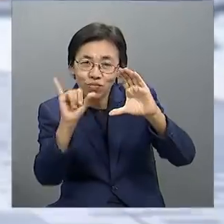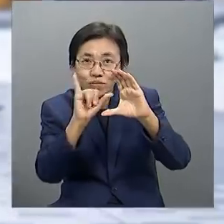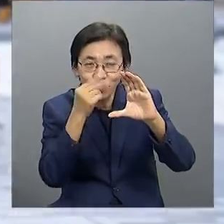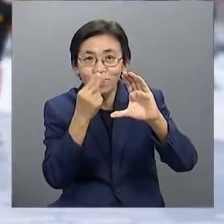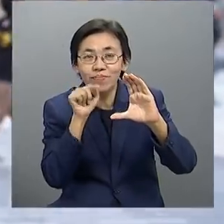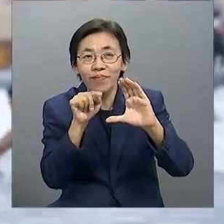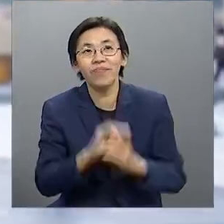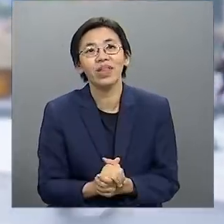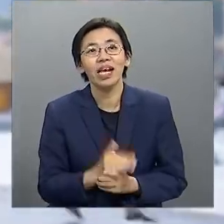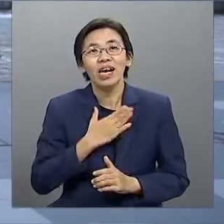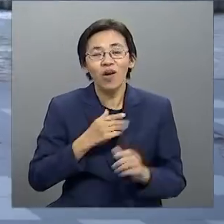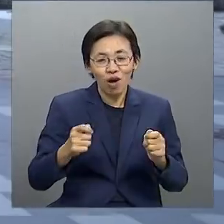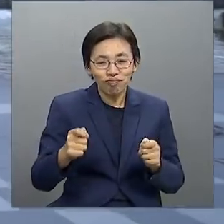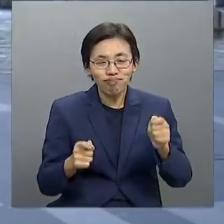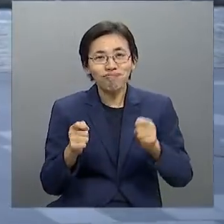เยอะ